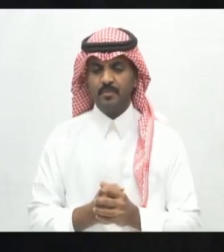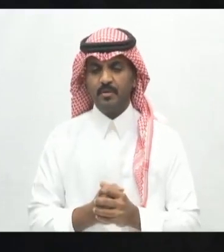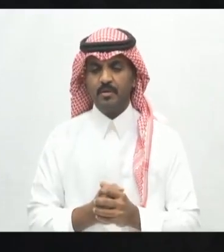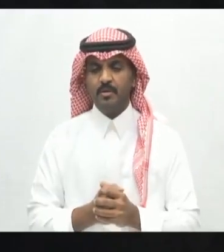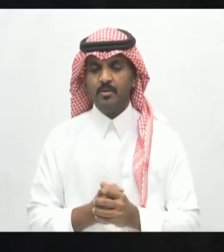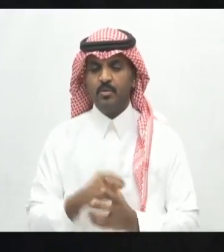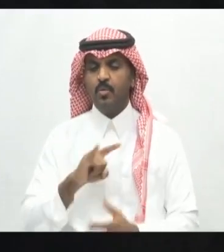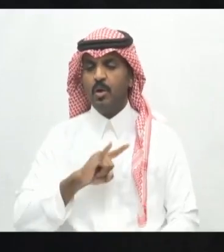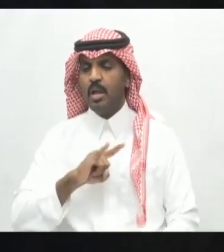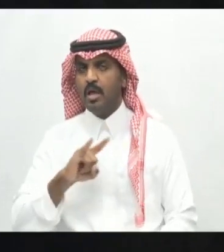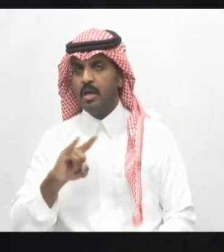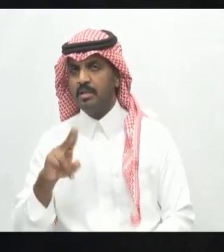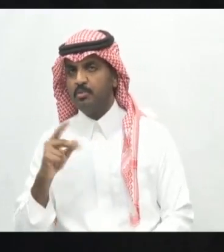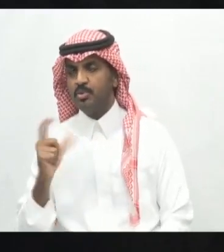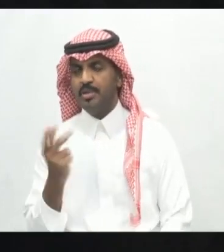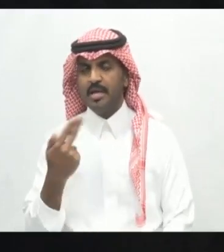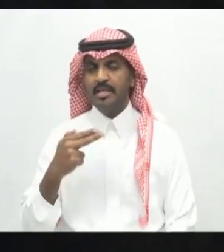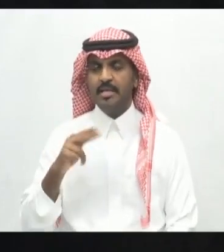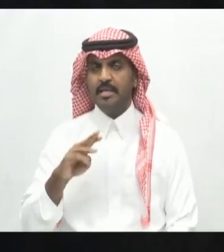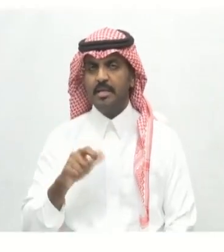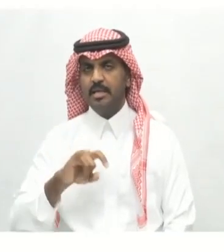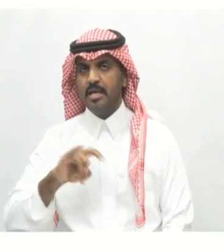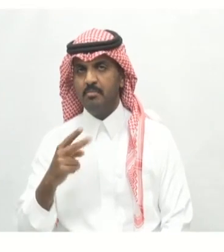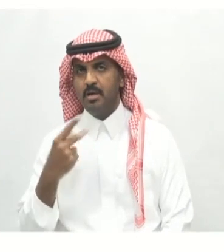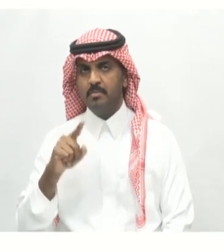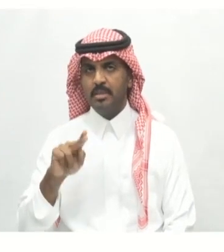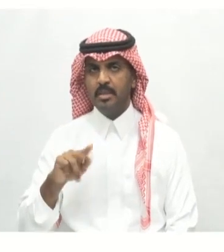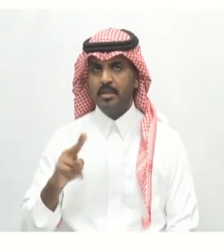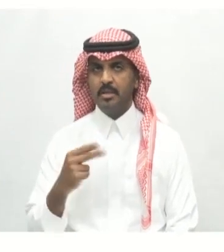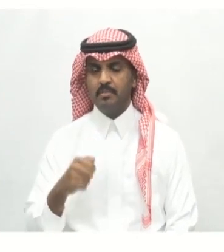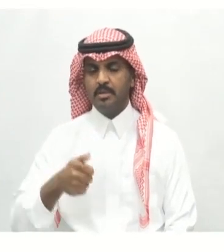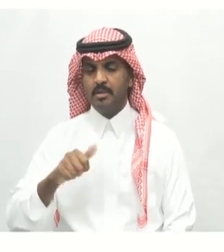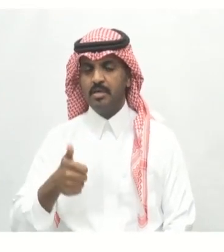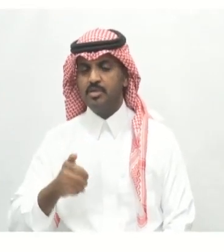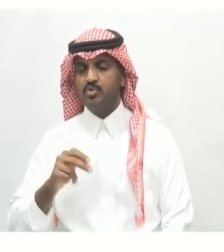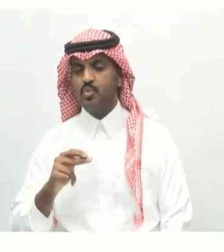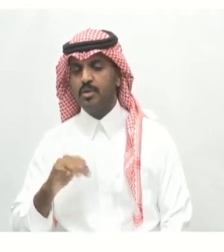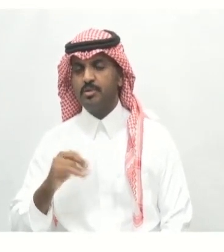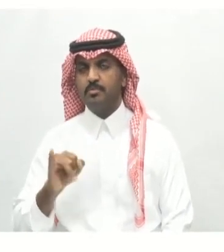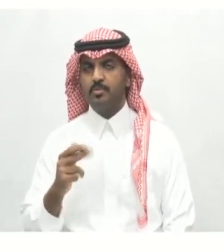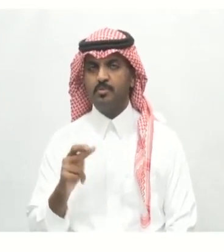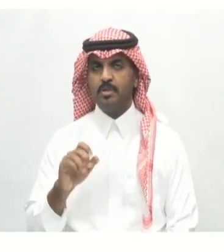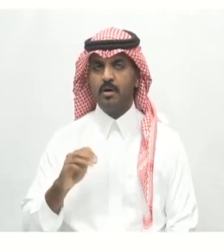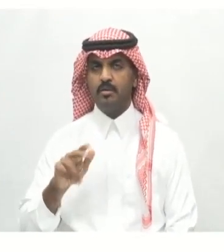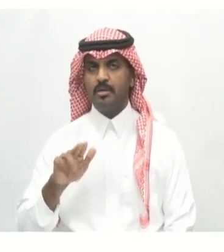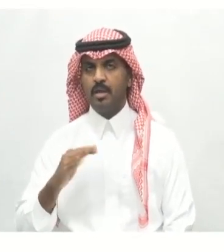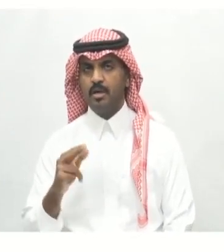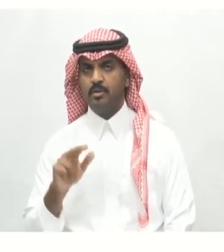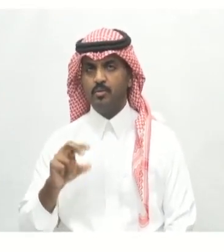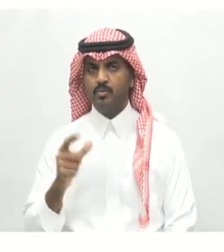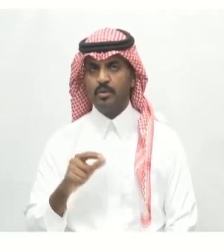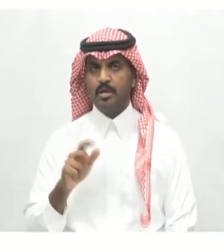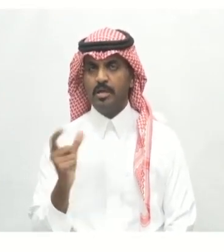ولا تمدن عينيك الى ما متعنا به ازواجا منهم زهره الحياه الدنيا لنفتنهم